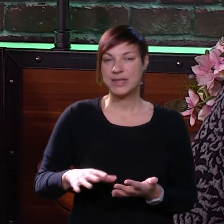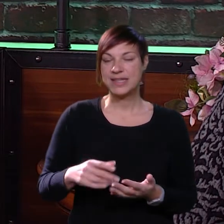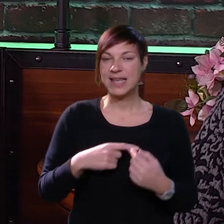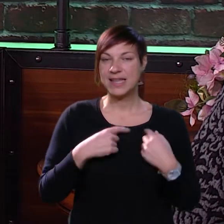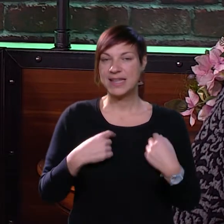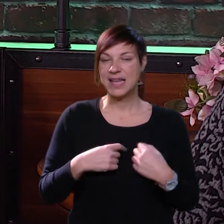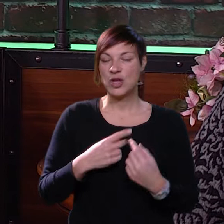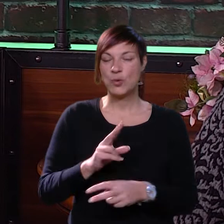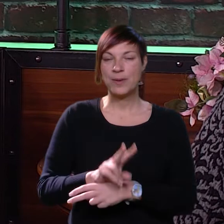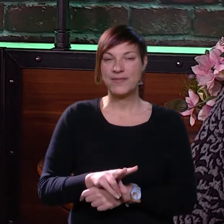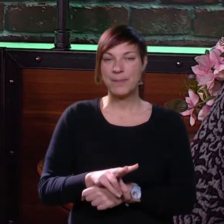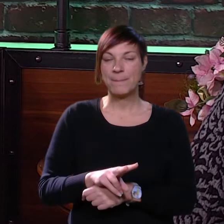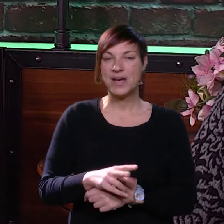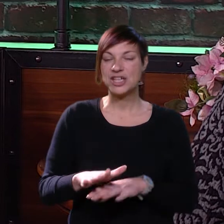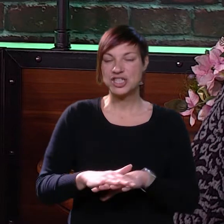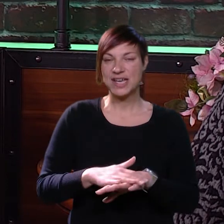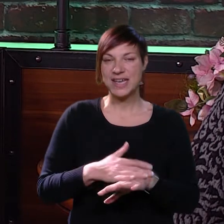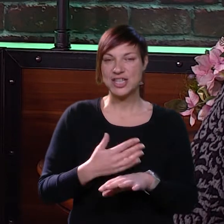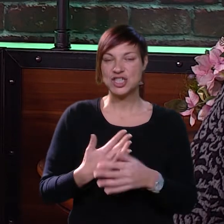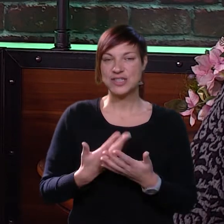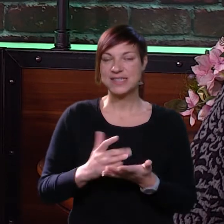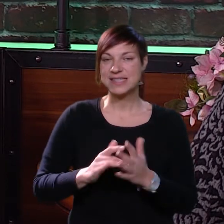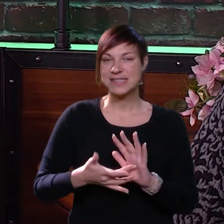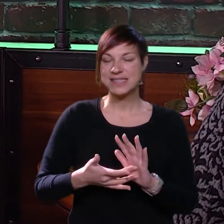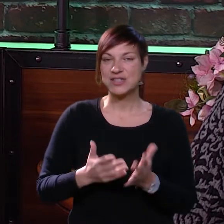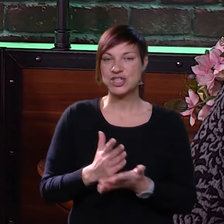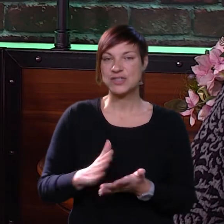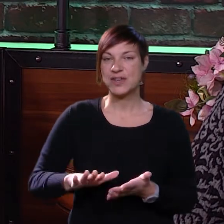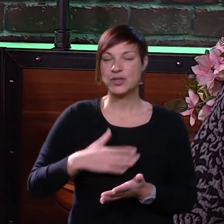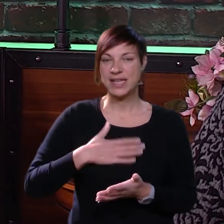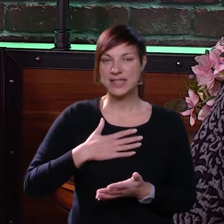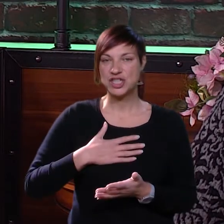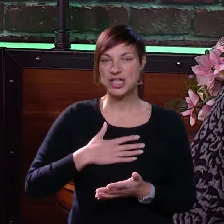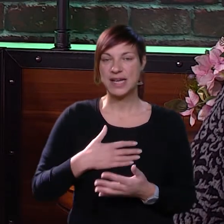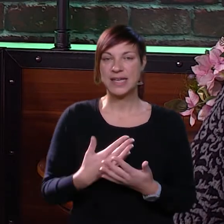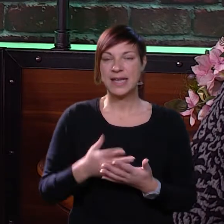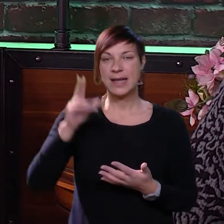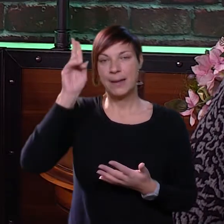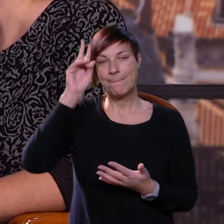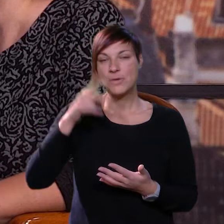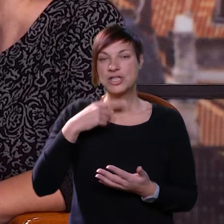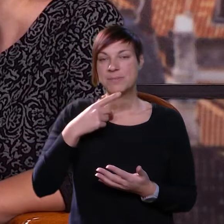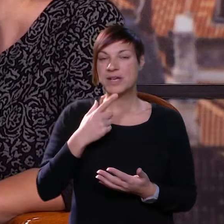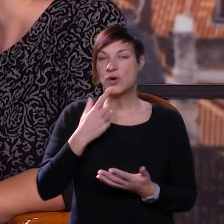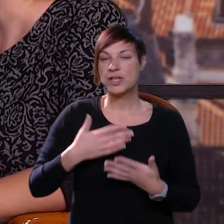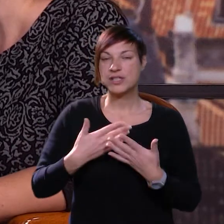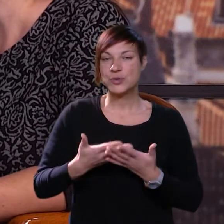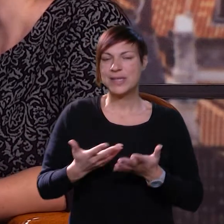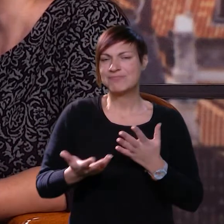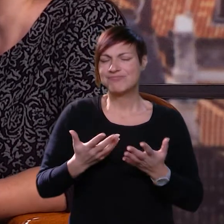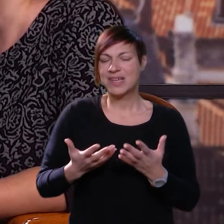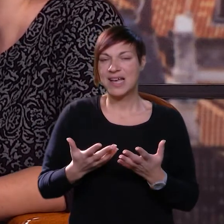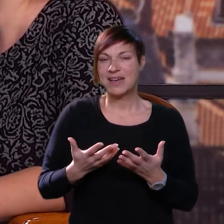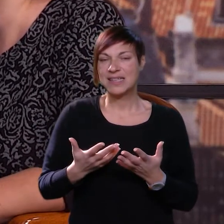drugo dijete, ljubavi, pažnje, nježnosti i sve ono što svako dijete želi. Evo, možete nam istaknuti koje su